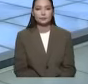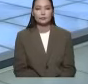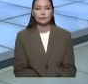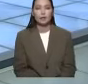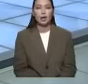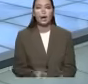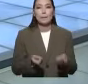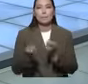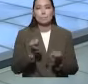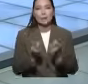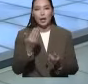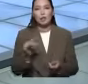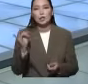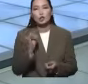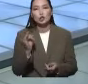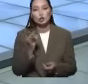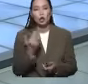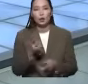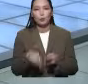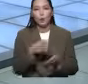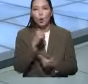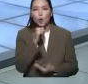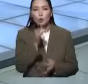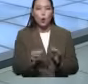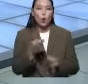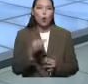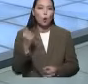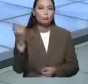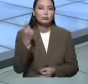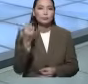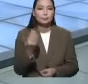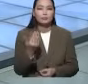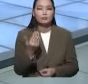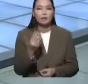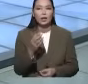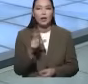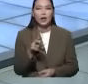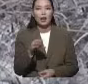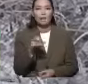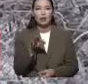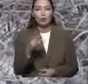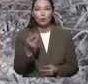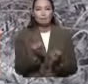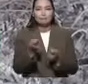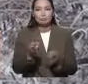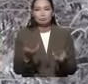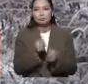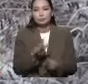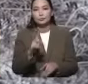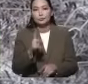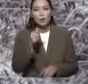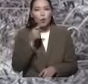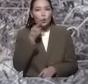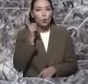Бидайдың жыры біткен жоқ. Қостанай облысының шаруалары элеваторлардың астық қабылдамай жатқанын айтады. Өткен жыл өңір диқандары үшін қиын